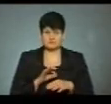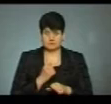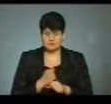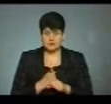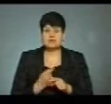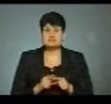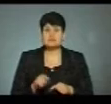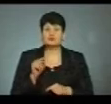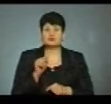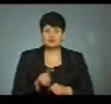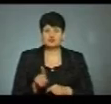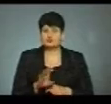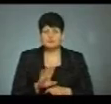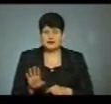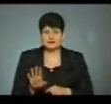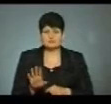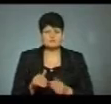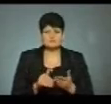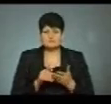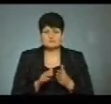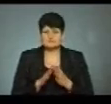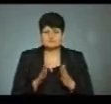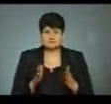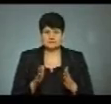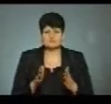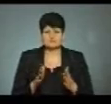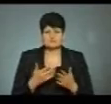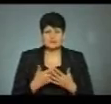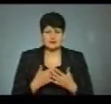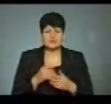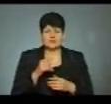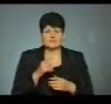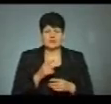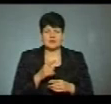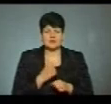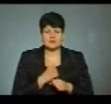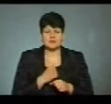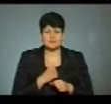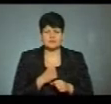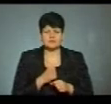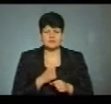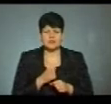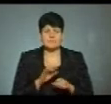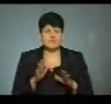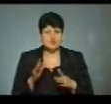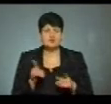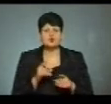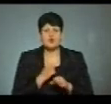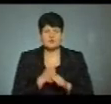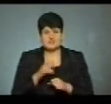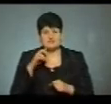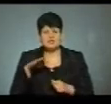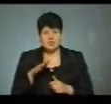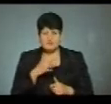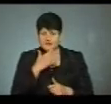через те, що ми не реагуємо на ті, наприклад, події або що відбувається в державі. Ну, і багато